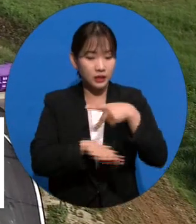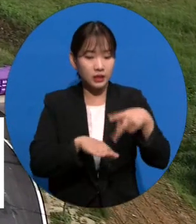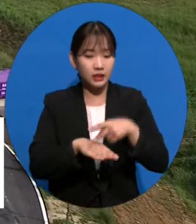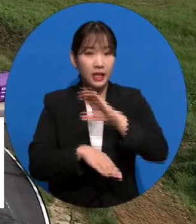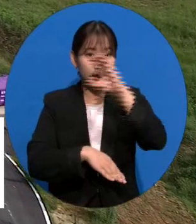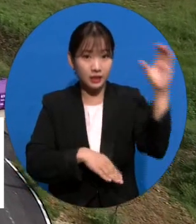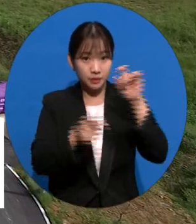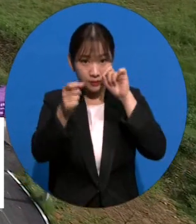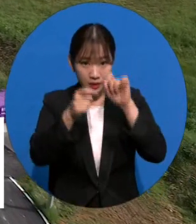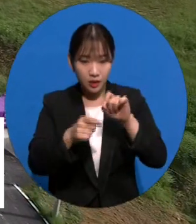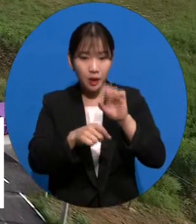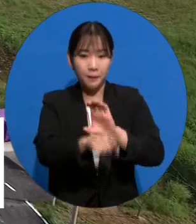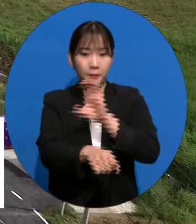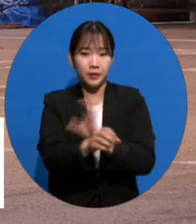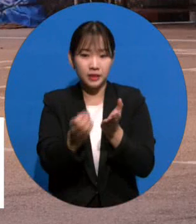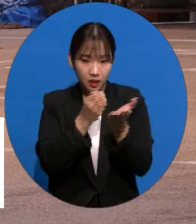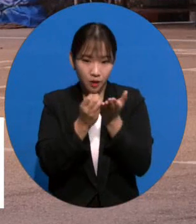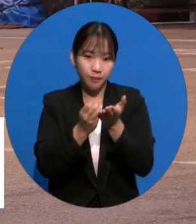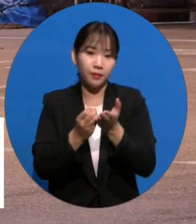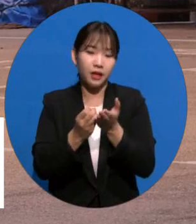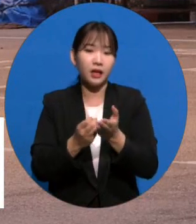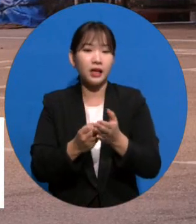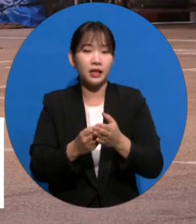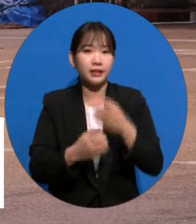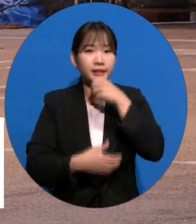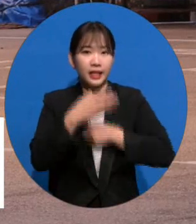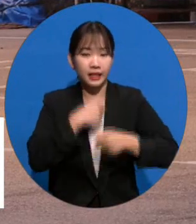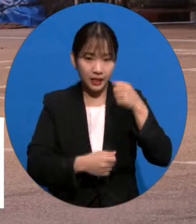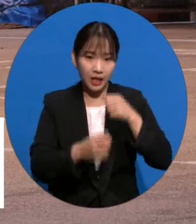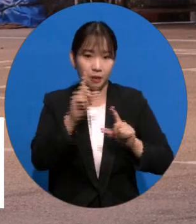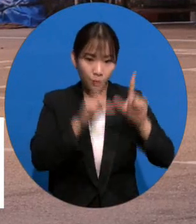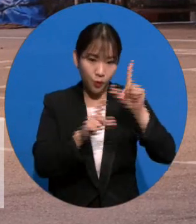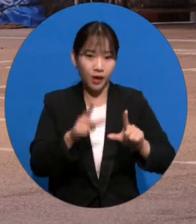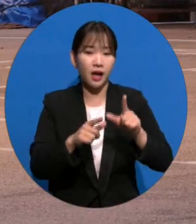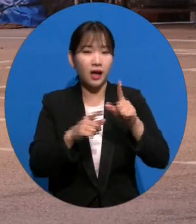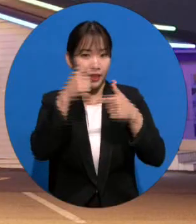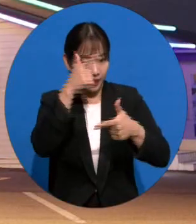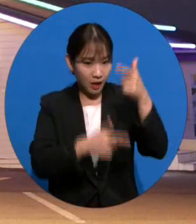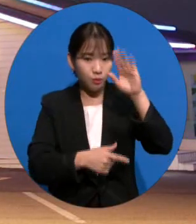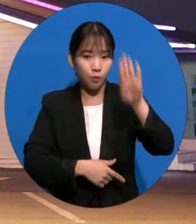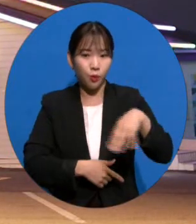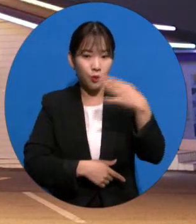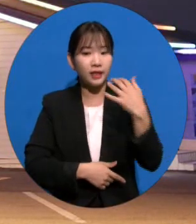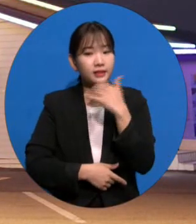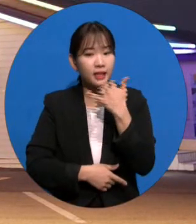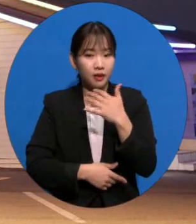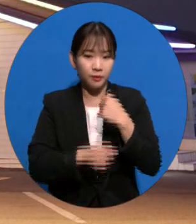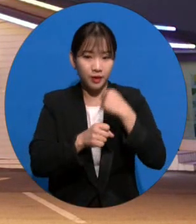크리스마스를 앞두고 퍼플 섬 반월 밝지도 에 센터 조형물과 크리스마스 트리를 보라색 조명으로 꾸며